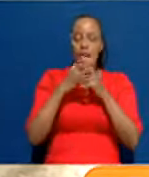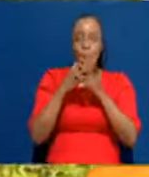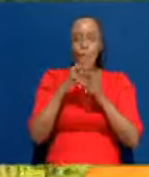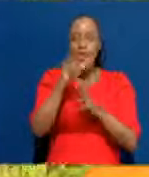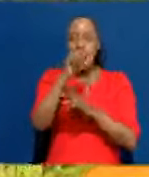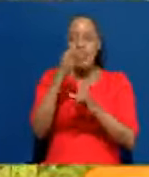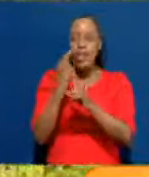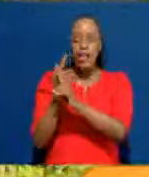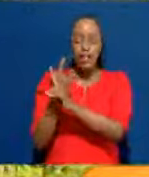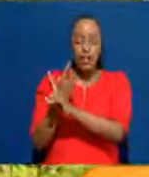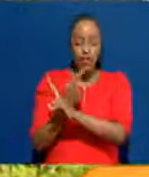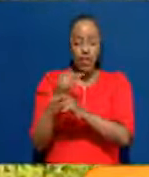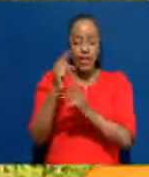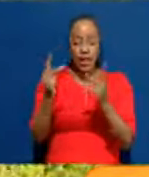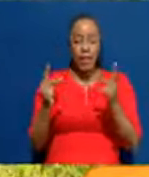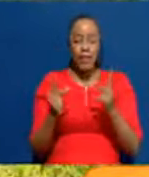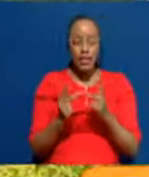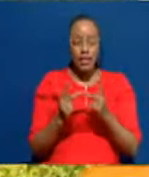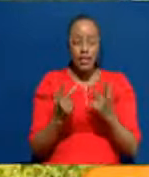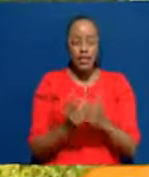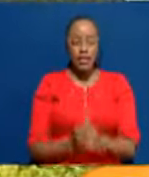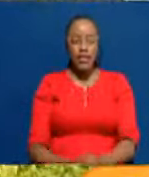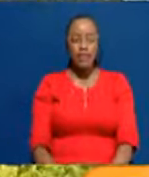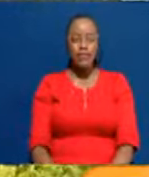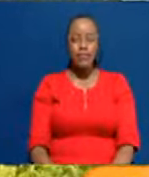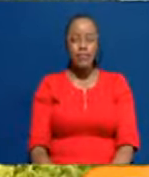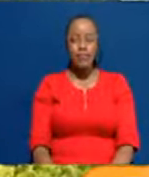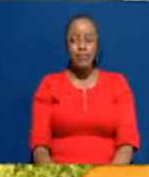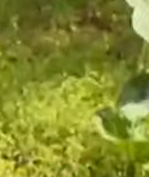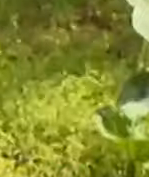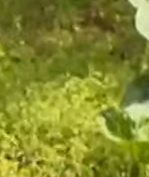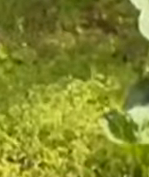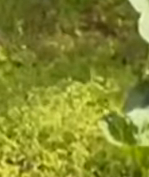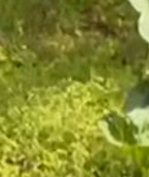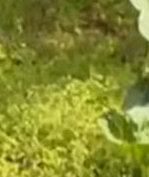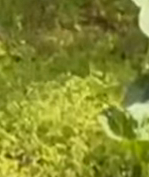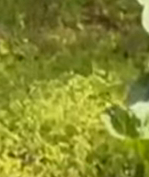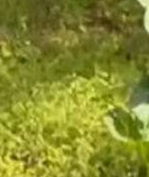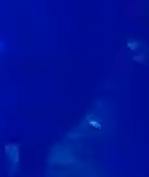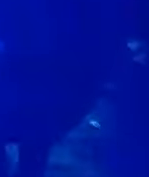kadhalika. Dennis Otieno, runinga ya Citizen.